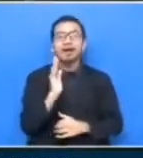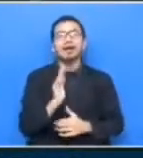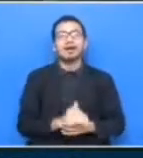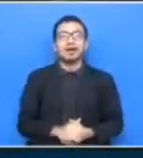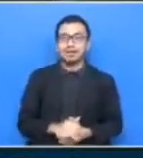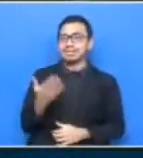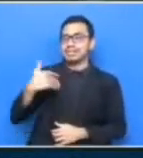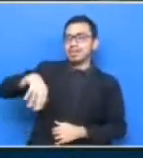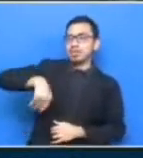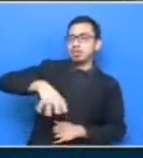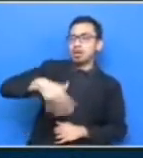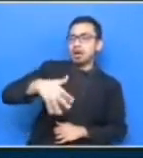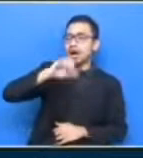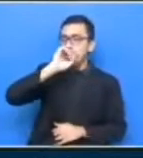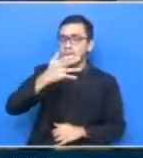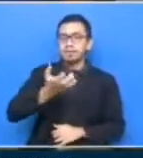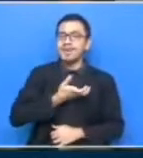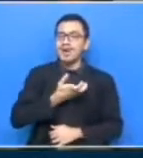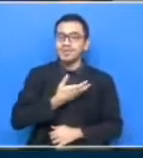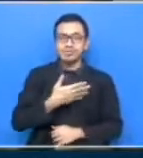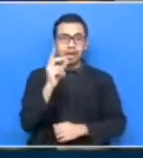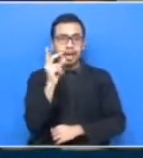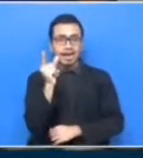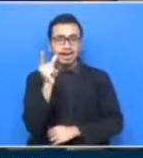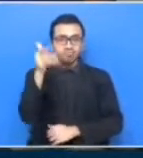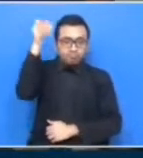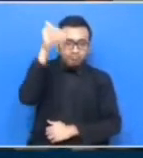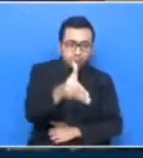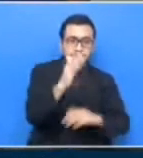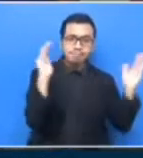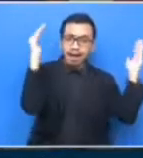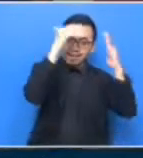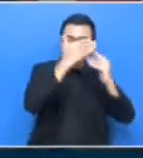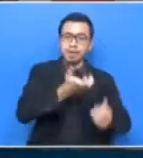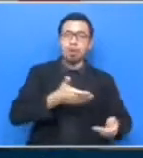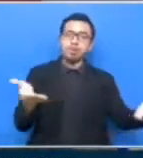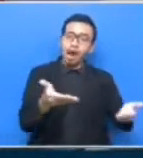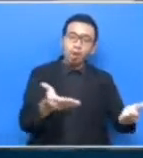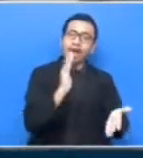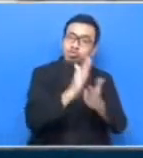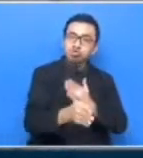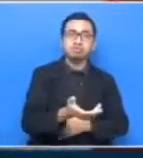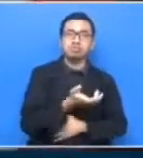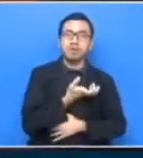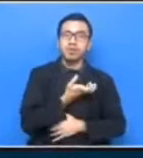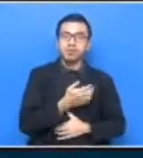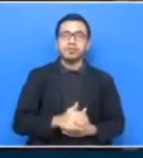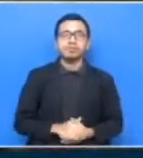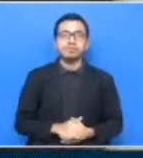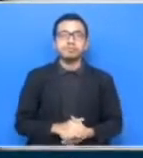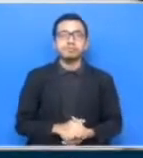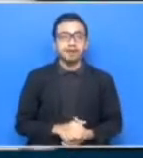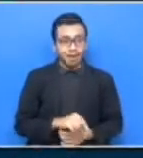tiba langsung dirawat bersih untuk dirawat artinya akan ada dilakukan perawatan lanjutan di